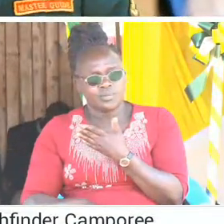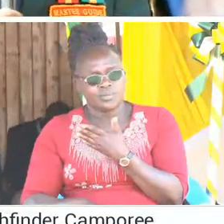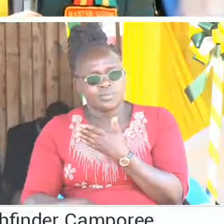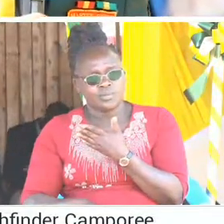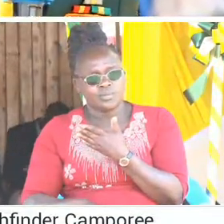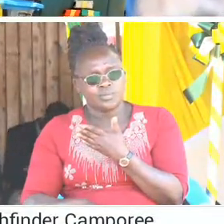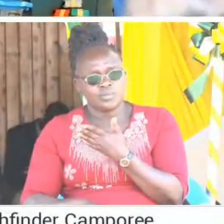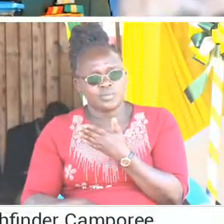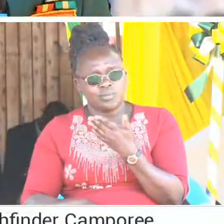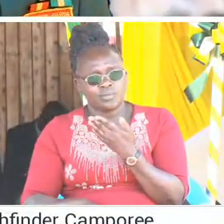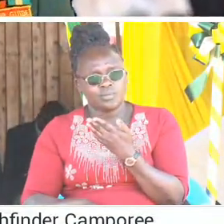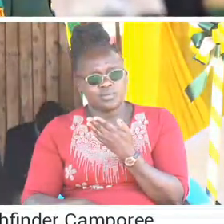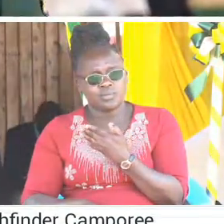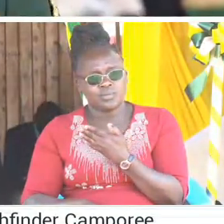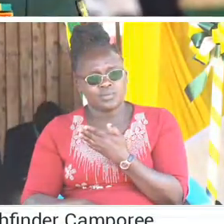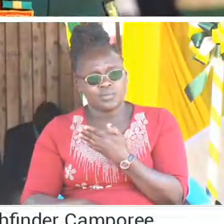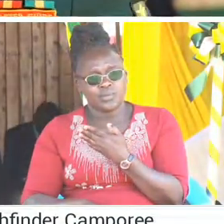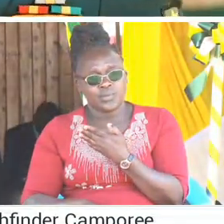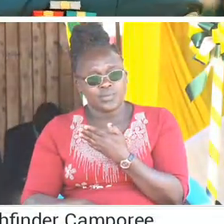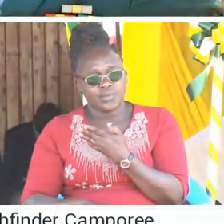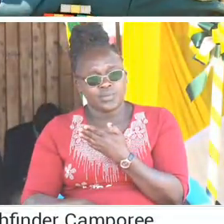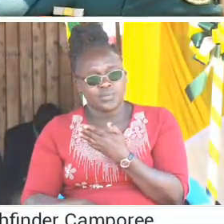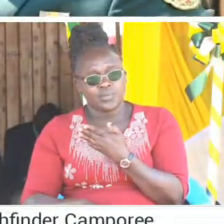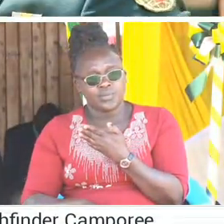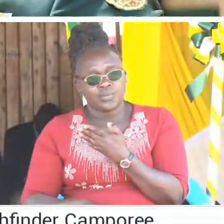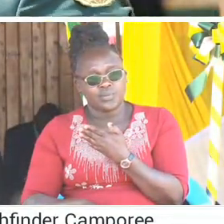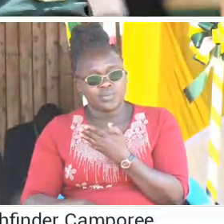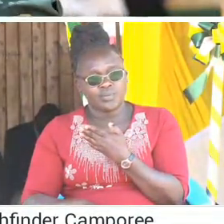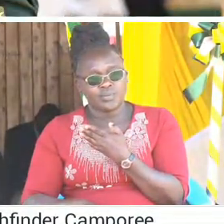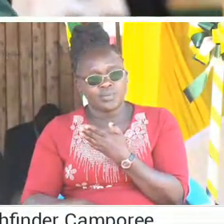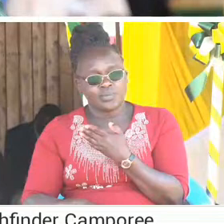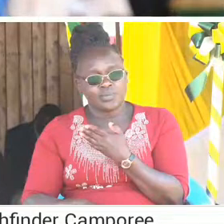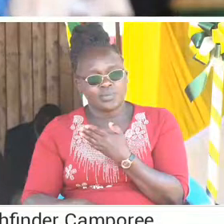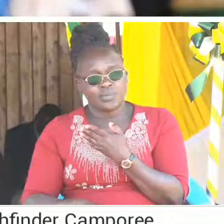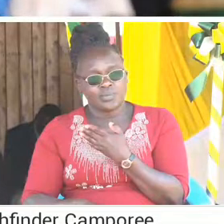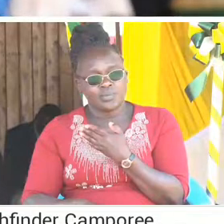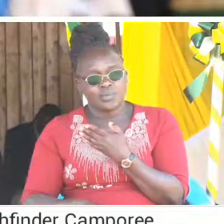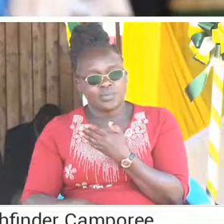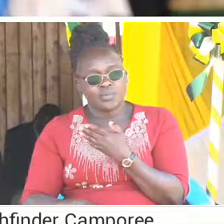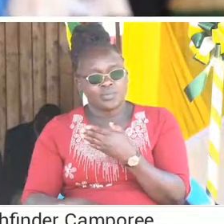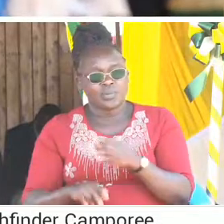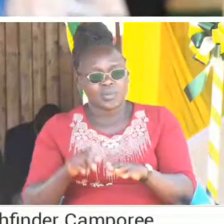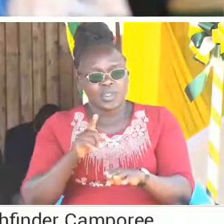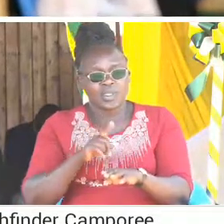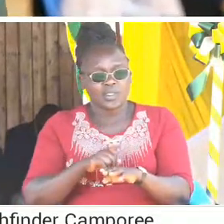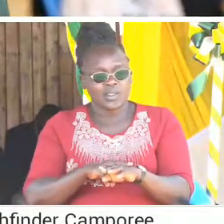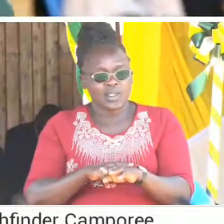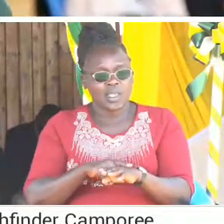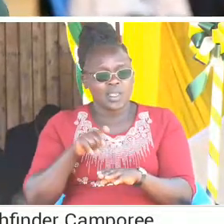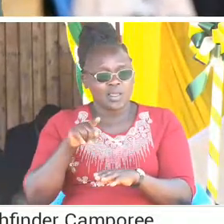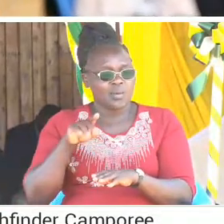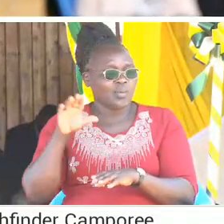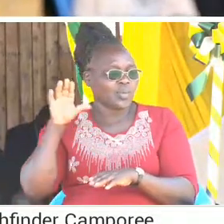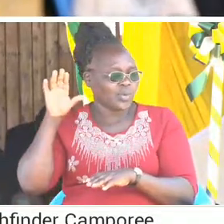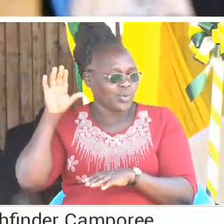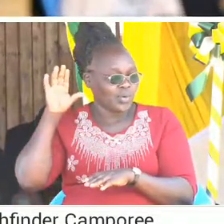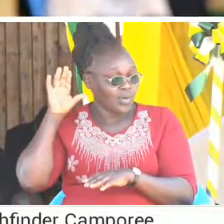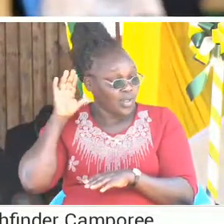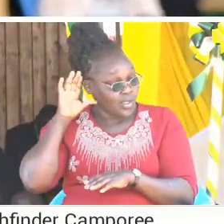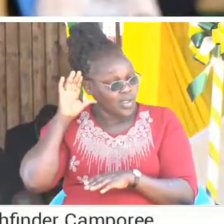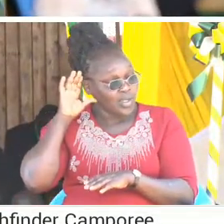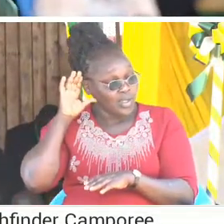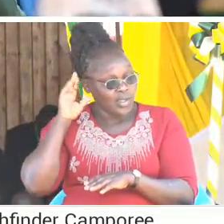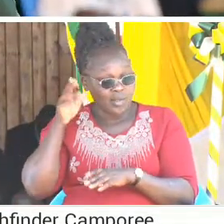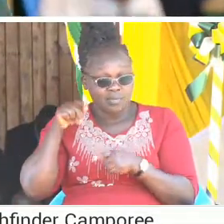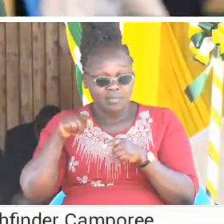28, 28, Kumbukumbu la Torati 1 inaanza ikisema. Naam. Itakuwa utakaposikia sauti ya Bwana. Biblia inasema ahadi hii.